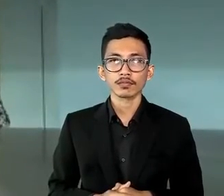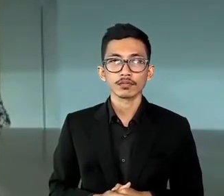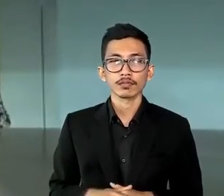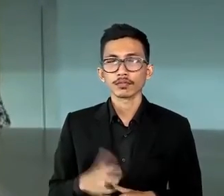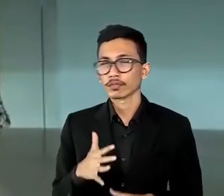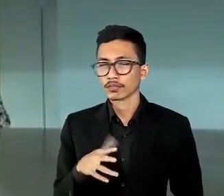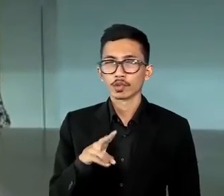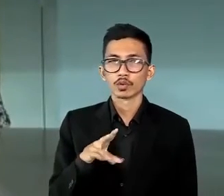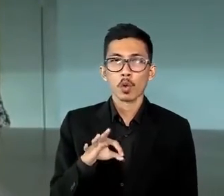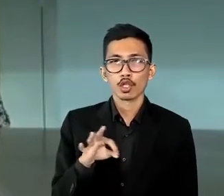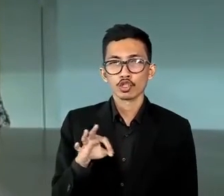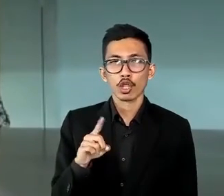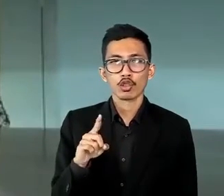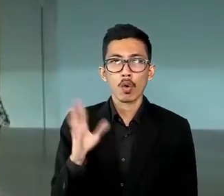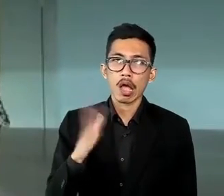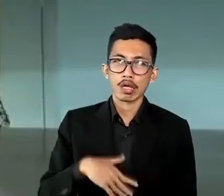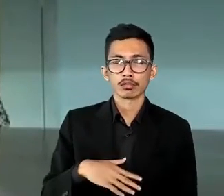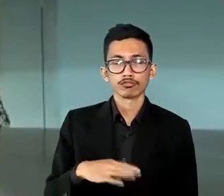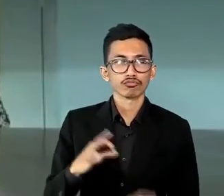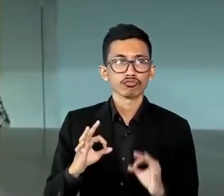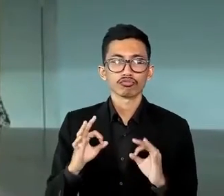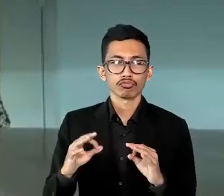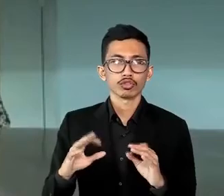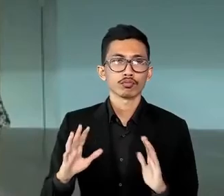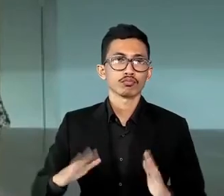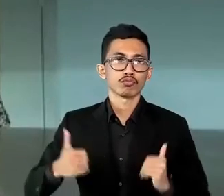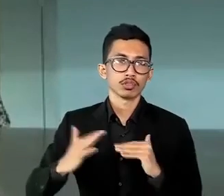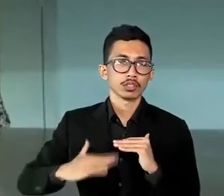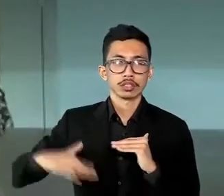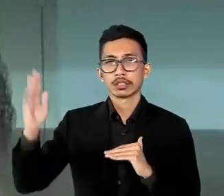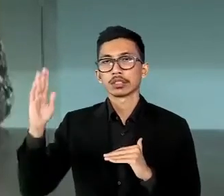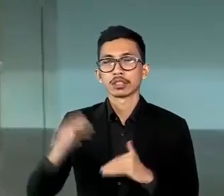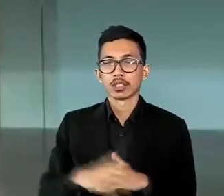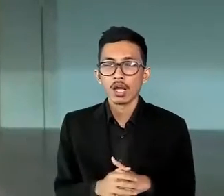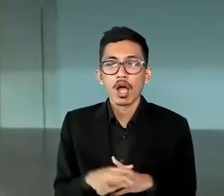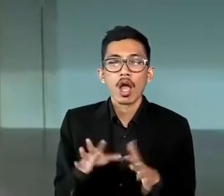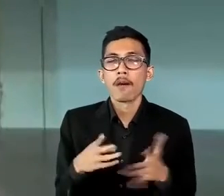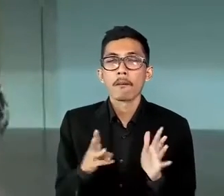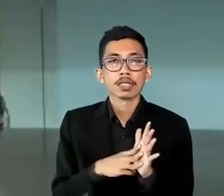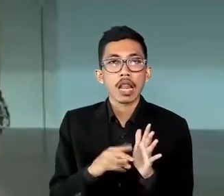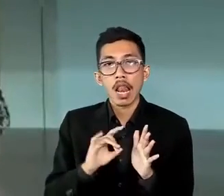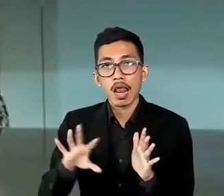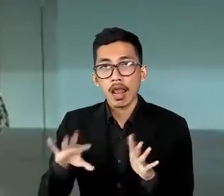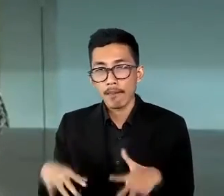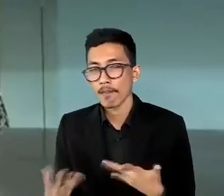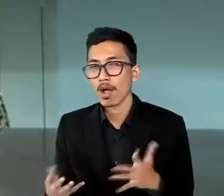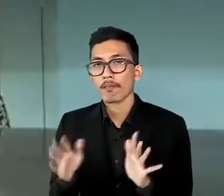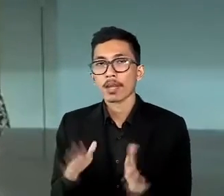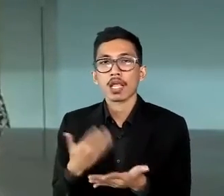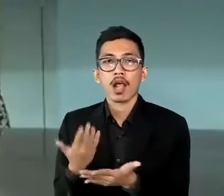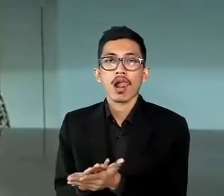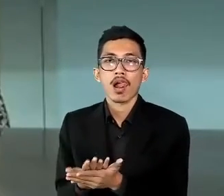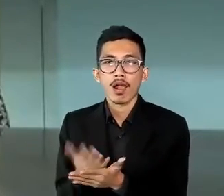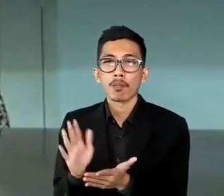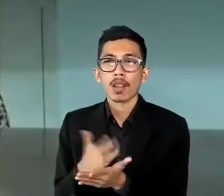angka 200-an malahan. Tetapi di sini satu hal yaitu tentang yang meninggal. Yang meninggal ini juga cukup tinggi, masih di